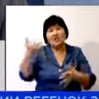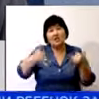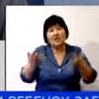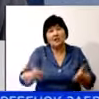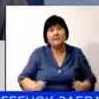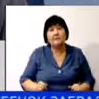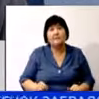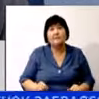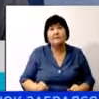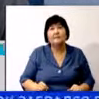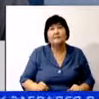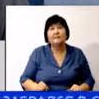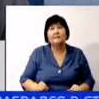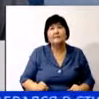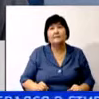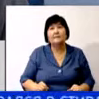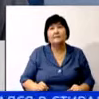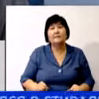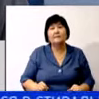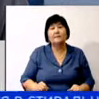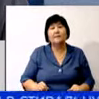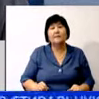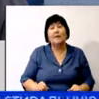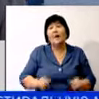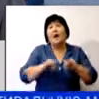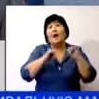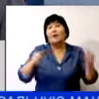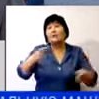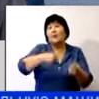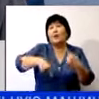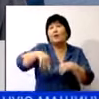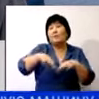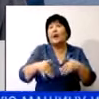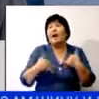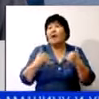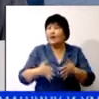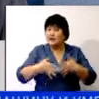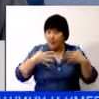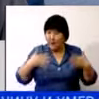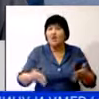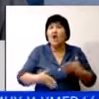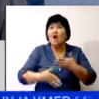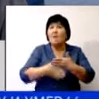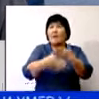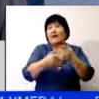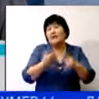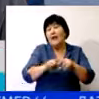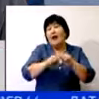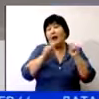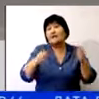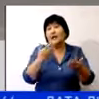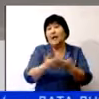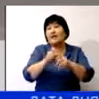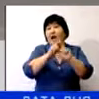anarkh аспекта дома томас оттуда развитию предпринимательства оказывается большая поддержка так для открытия данного